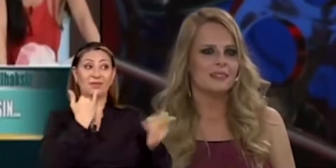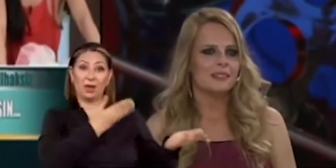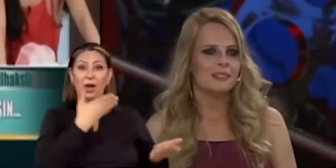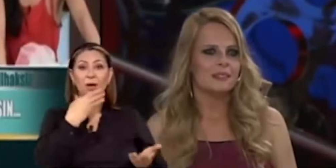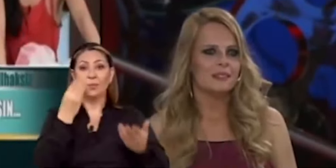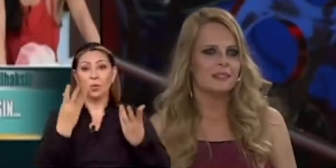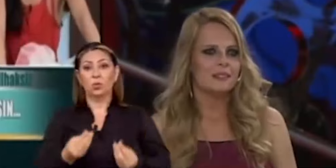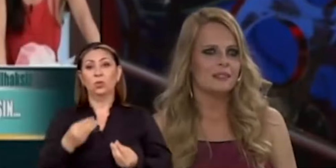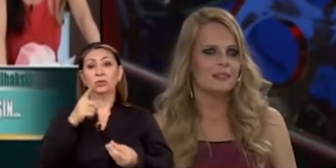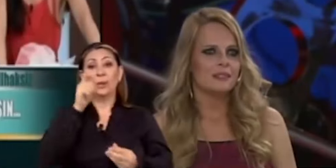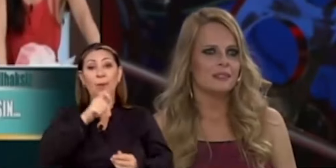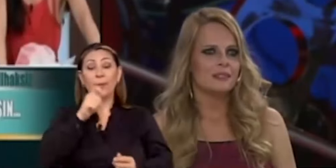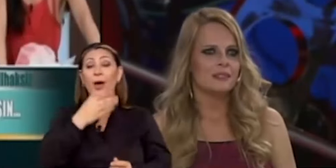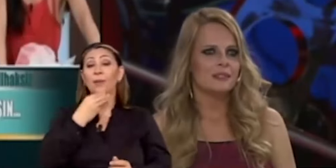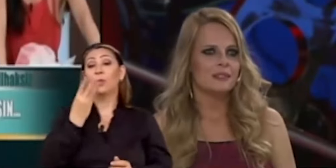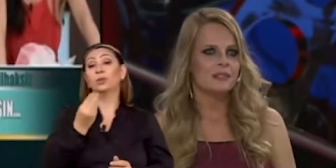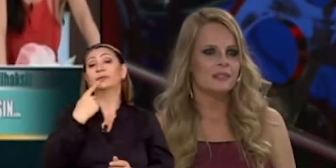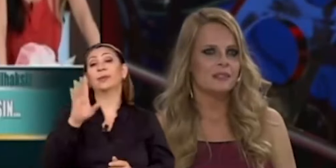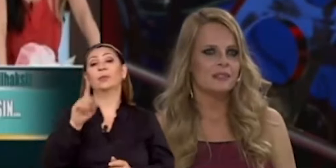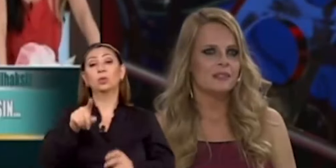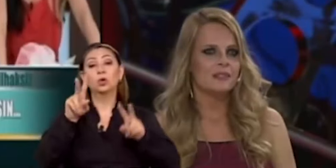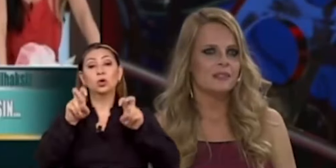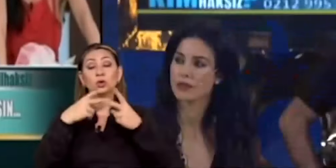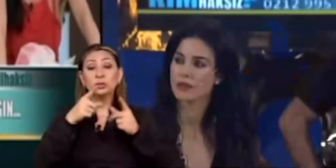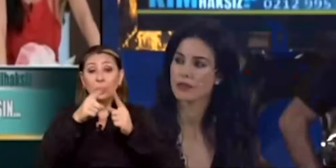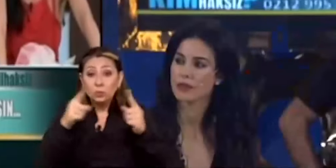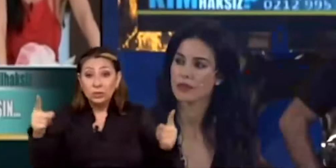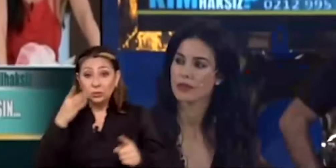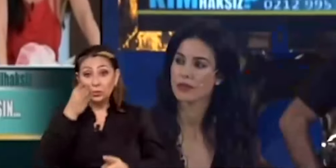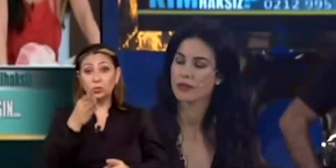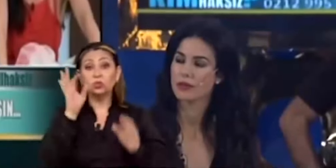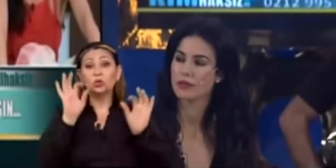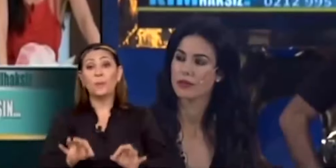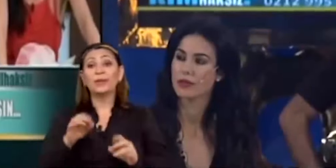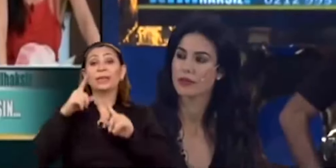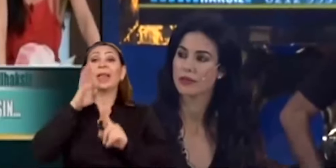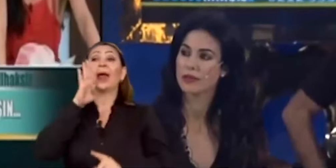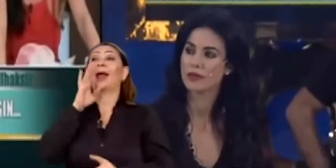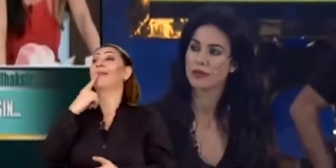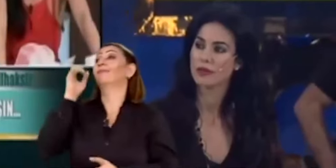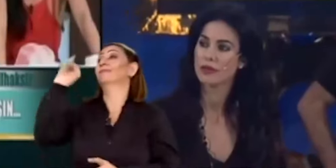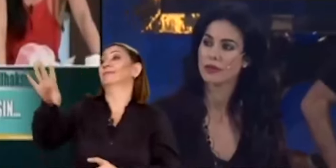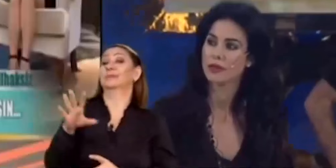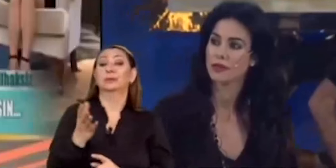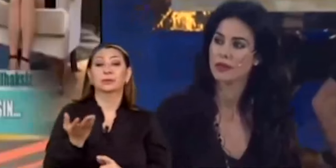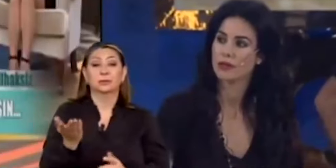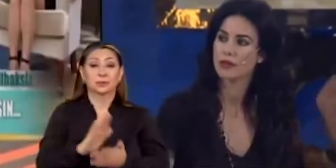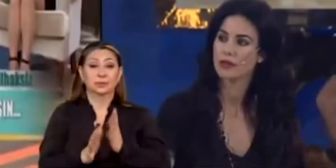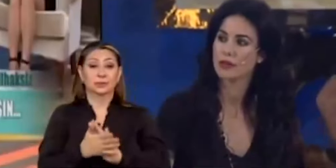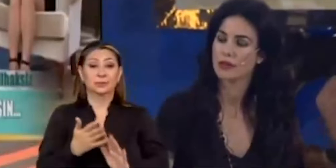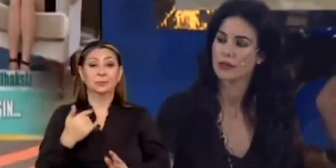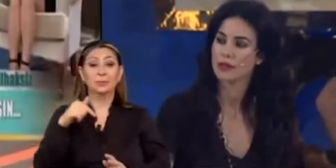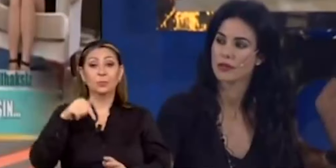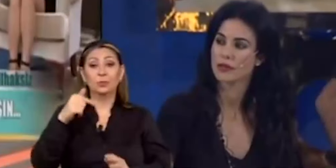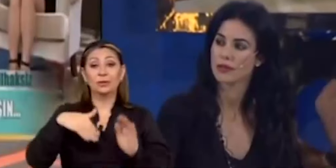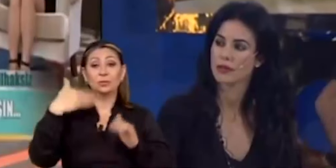konuklarımıza. O zaman yapıp yapıp sonra ayıp oluyor demeyin. Burada konuyu siz uzattınız. Sen uzatıyorsun burada. Durmadan Tarkan'a söylediğin soru. Ben de bugünden